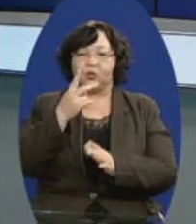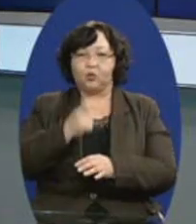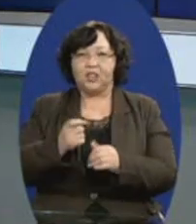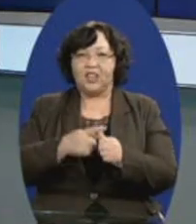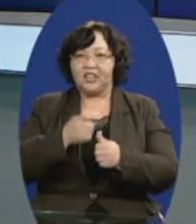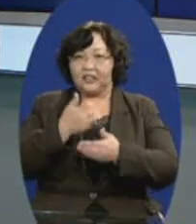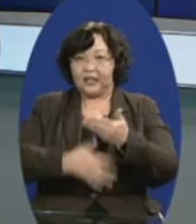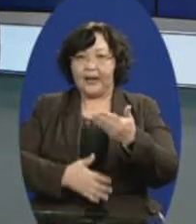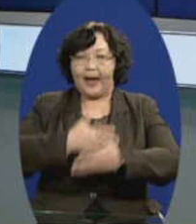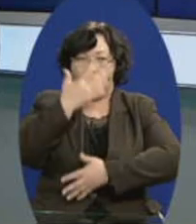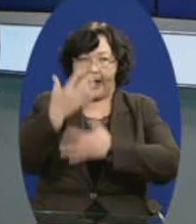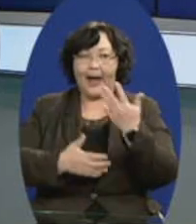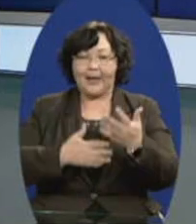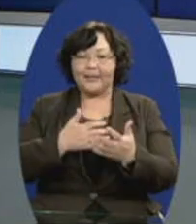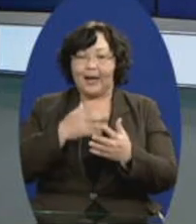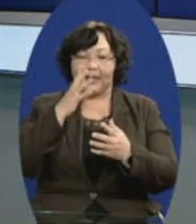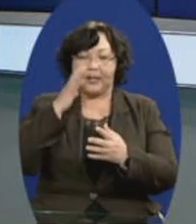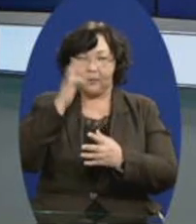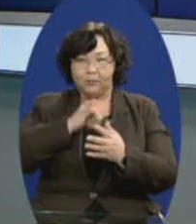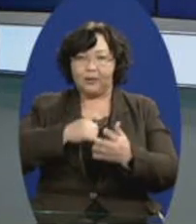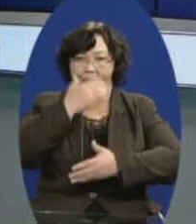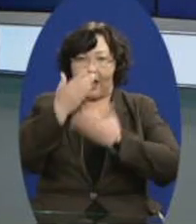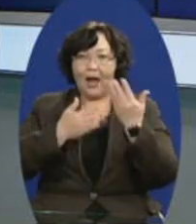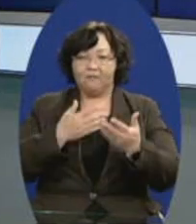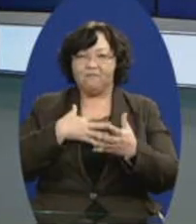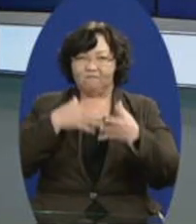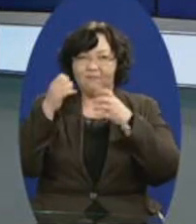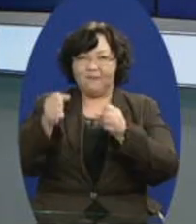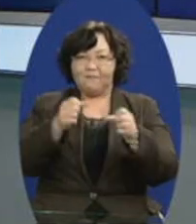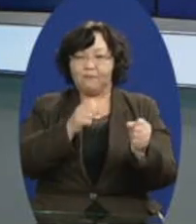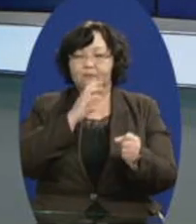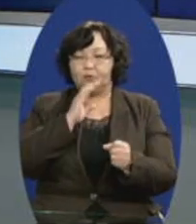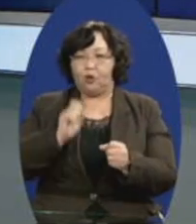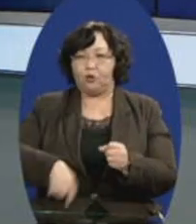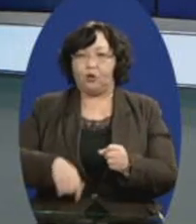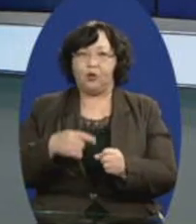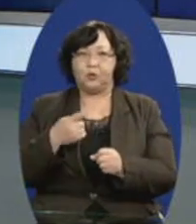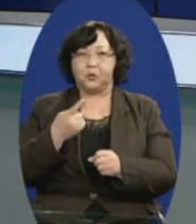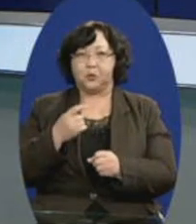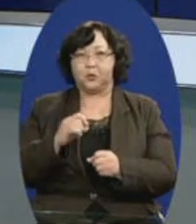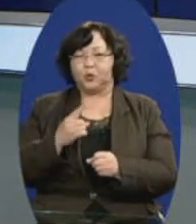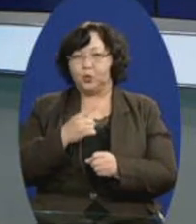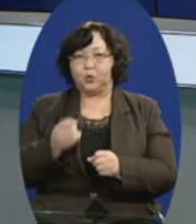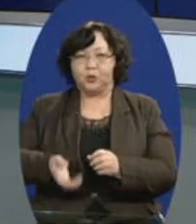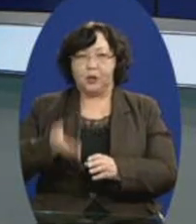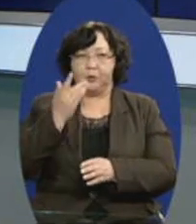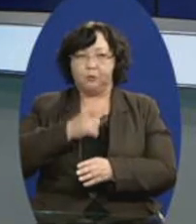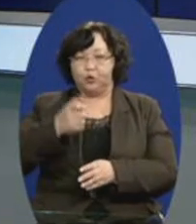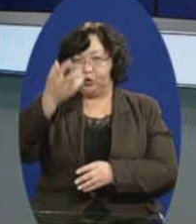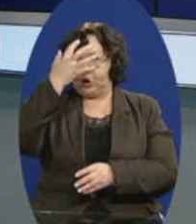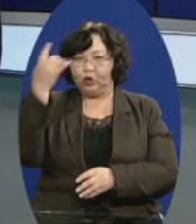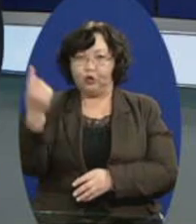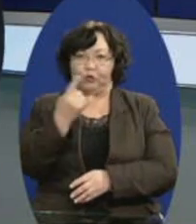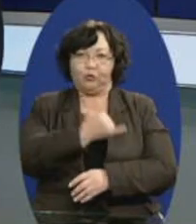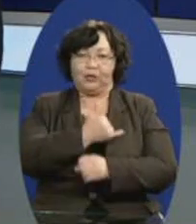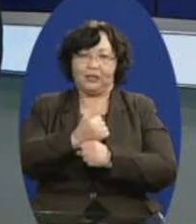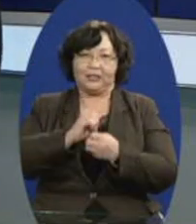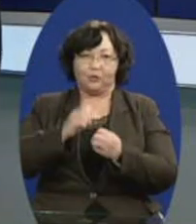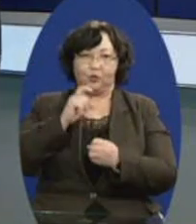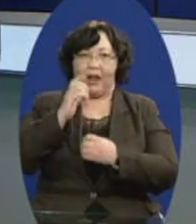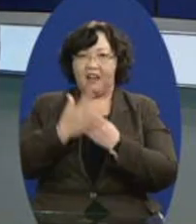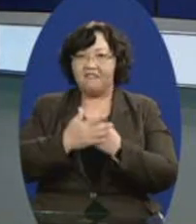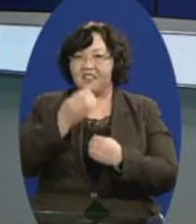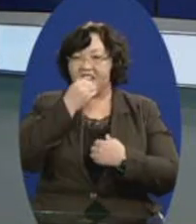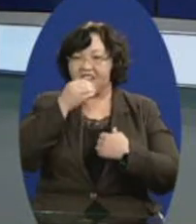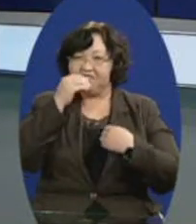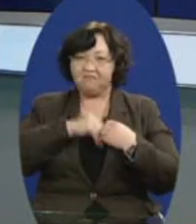дэлгэрэнгүй зарласан бол энэ тоо илүү нэмэгдэж байгааг бол өнөөдөр хууль зүйн яамнаас мэдээлж байгаа юм. За эндээс төрийн өндөр албан тушаалтан авилга албан тушаалтай холбоотой